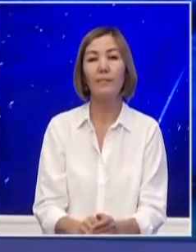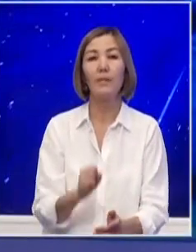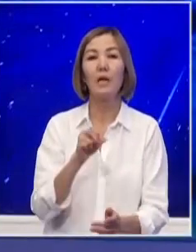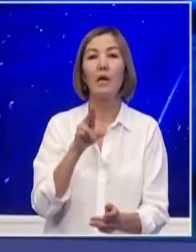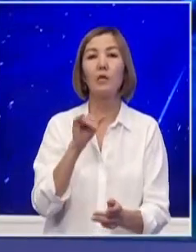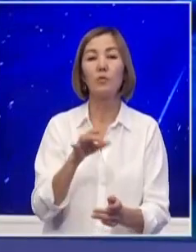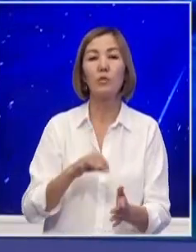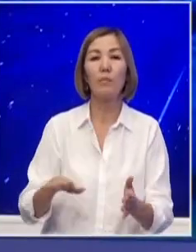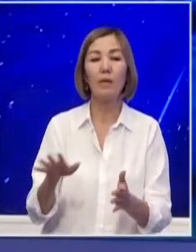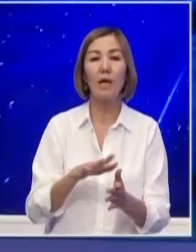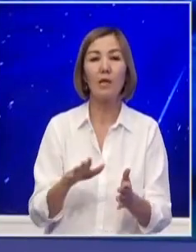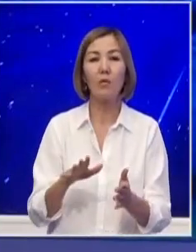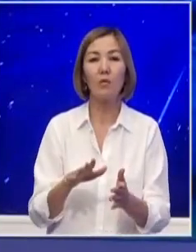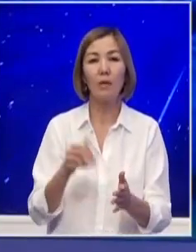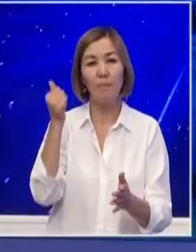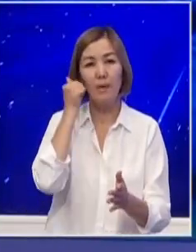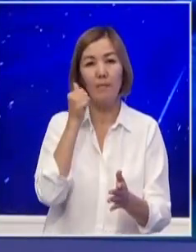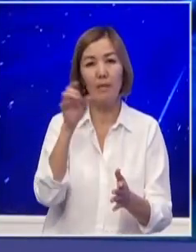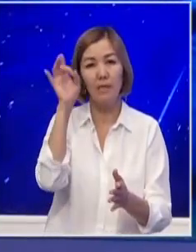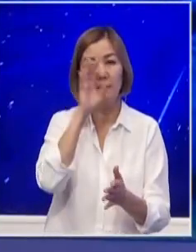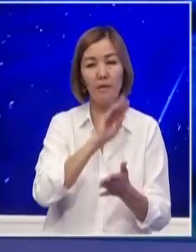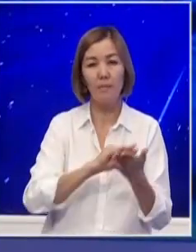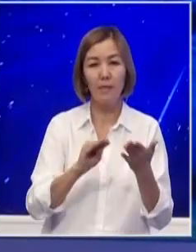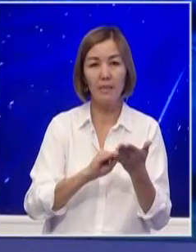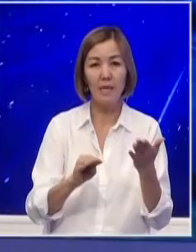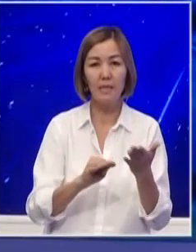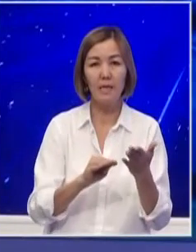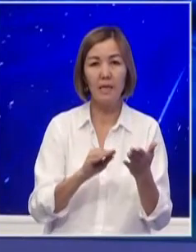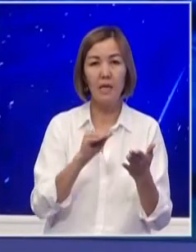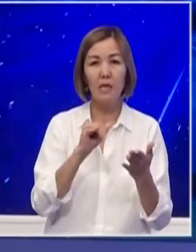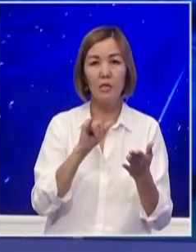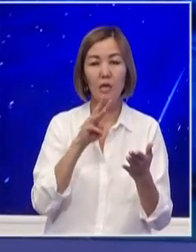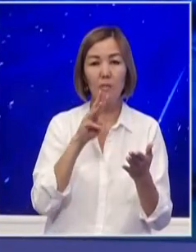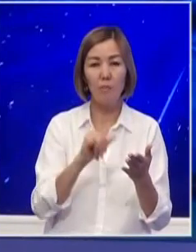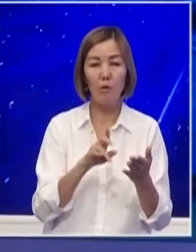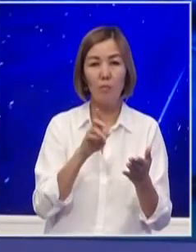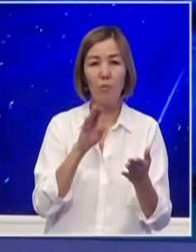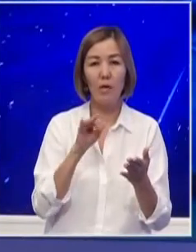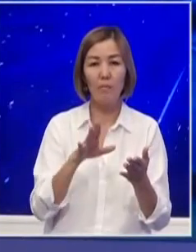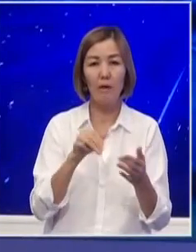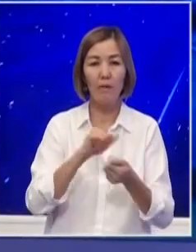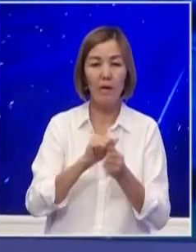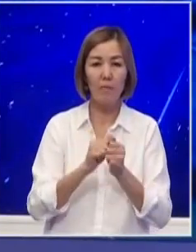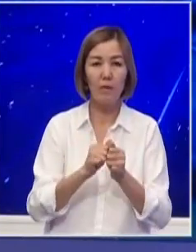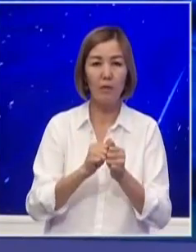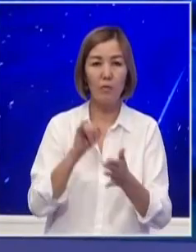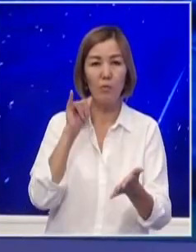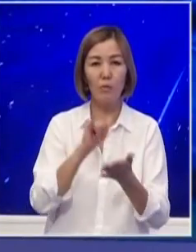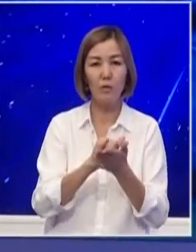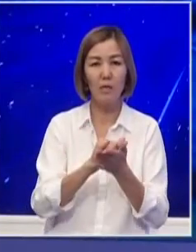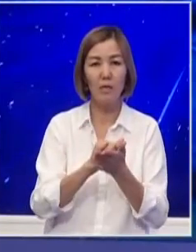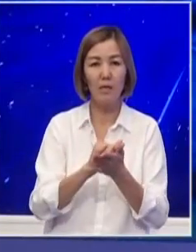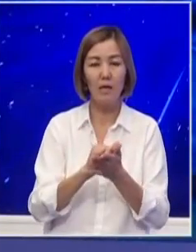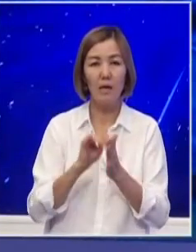В Аксусском районе увековечили память известного писателя края ЖТСУ Жамао Бухарбая. Каменную стелу установили на аллее поэта в